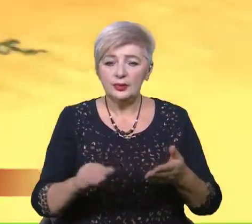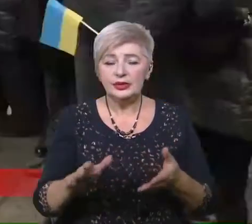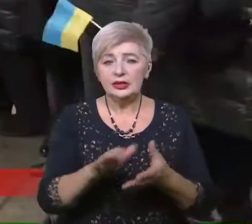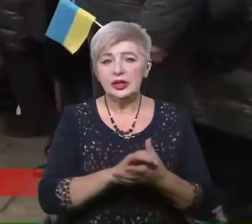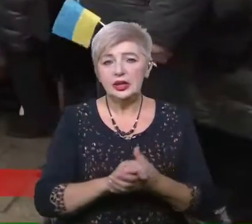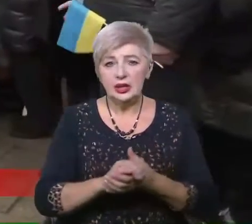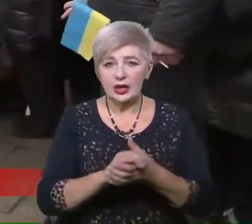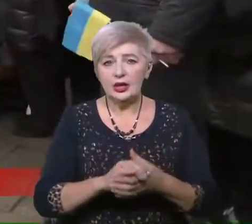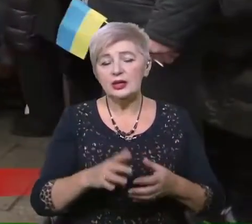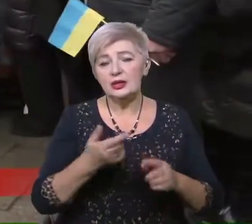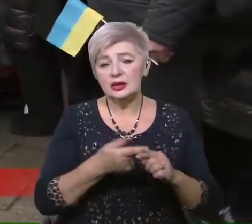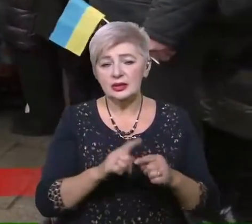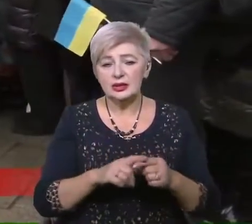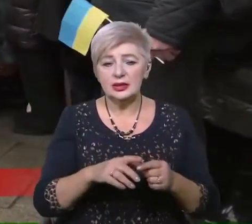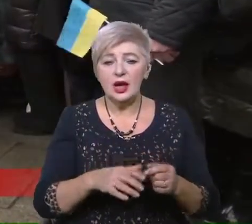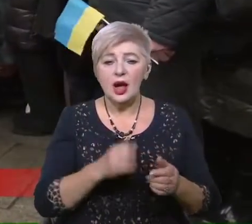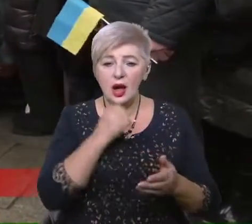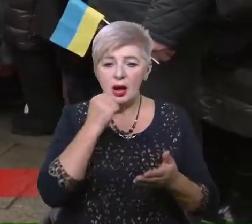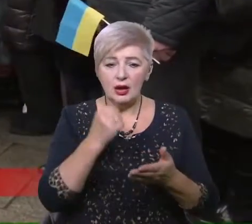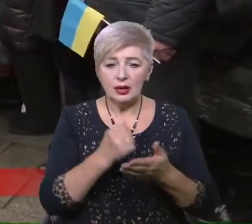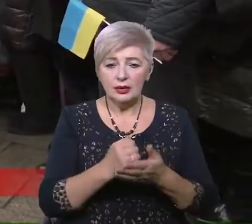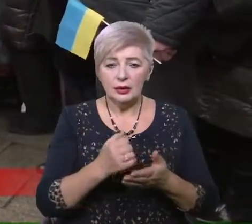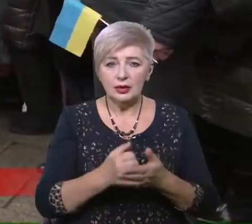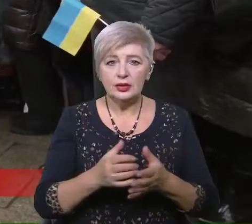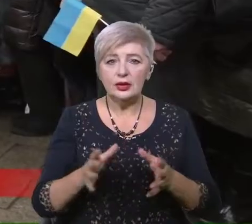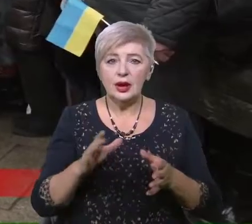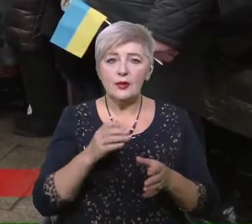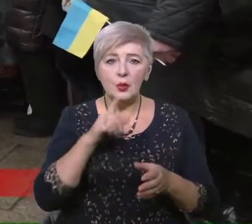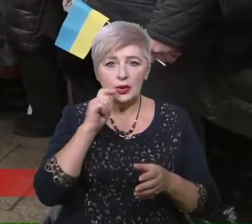України. Слава Україні!